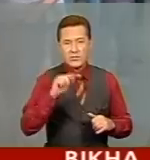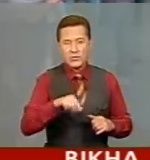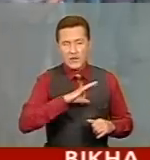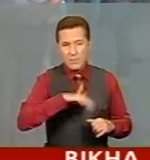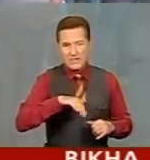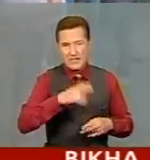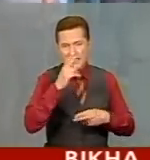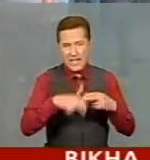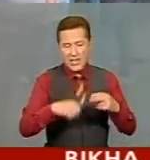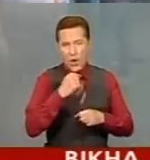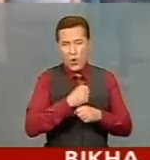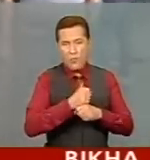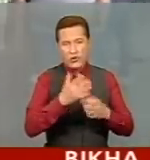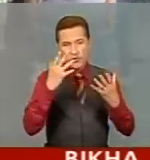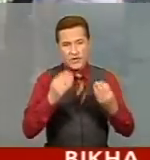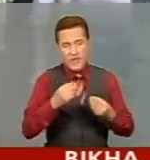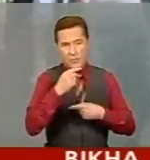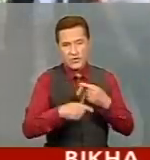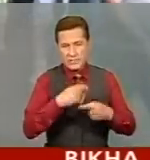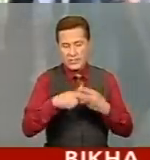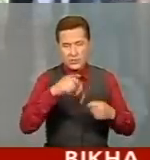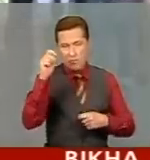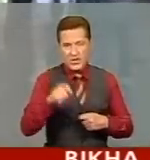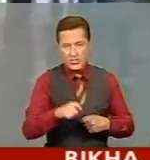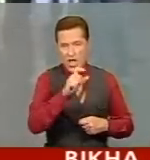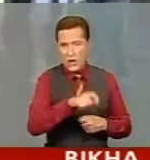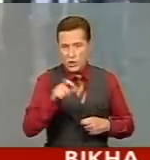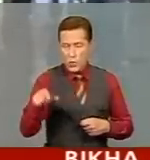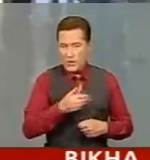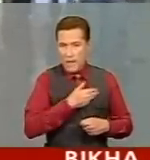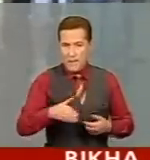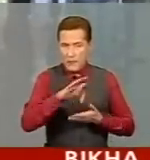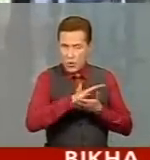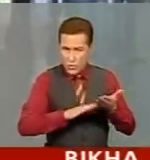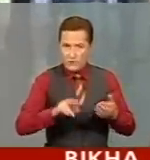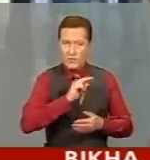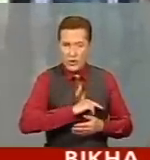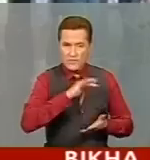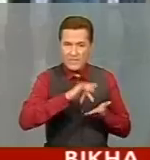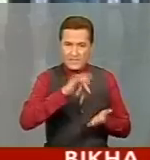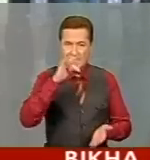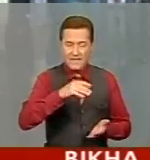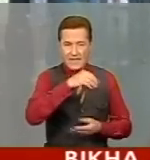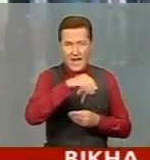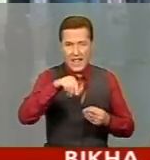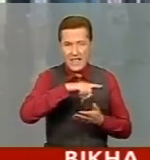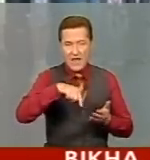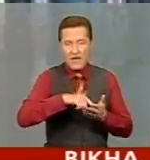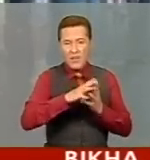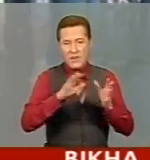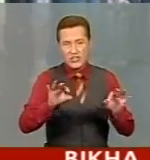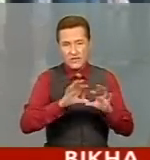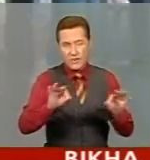після закінчення робочого дня постійно приїжджають люди. Ми продовжуємо працювати в центрі Єревана і більше інформації вам розкажемо вже